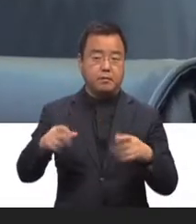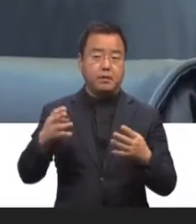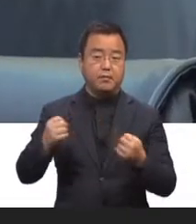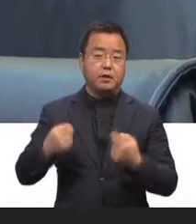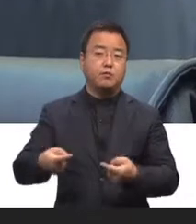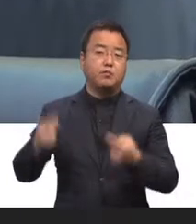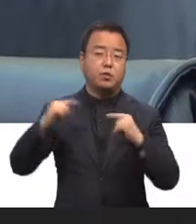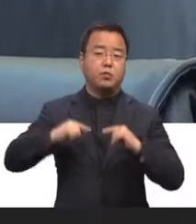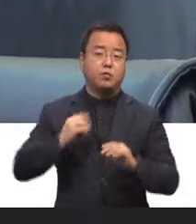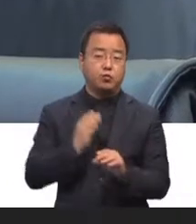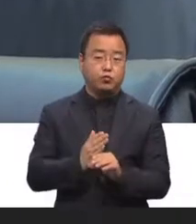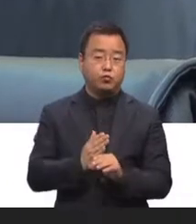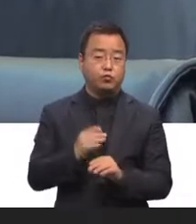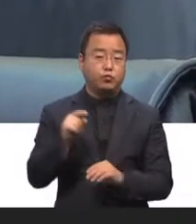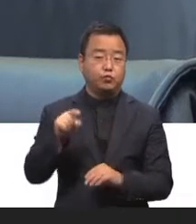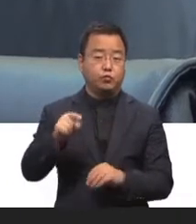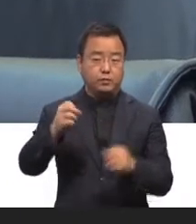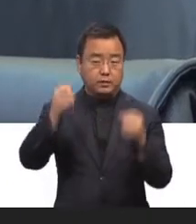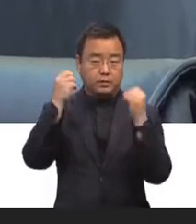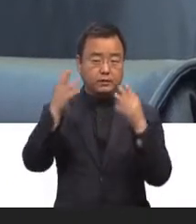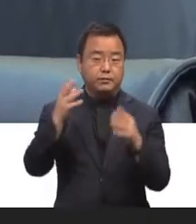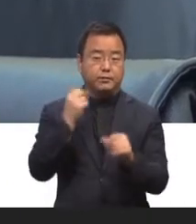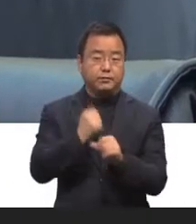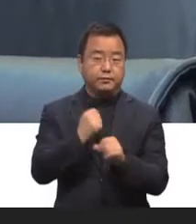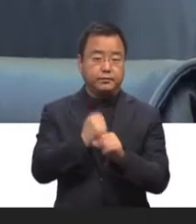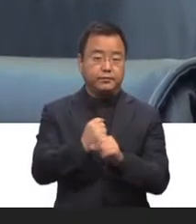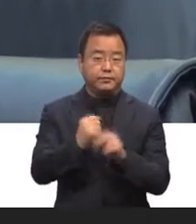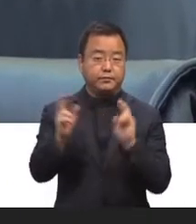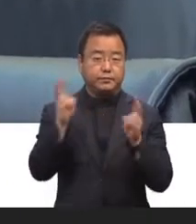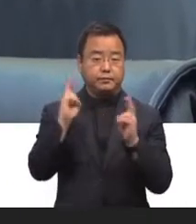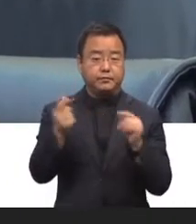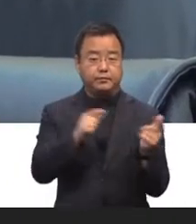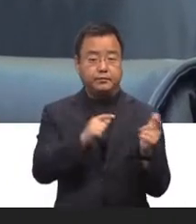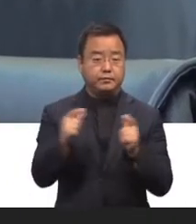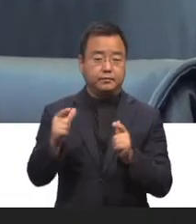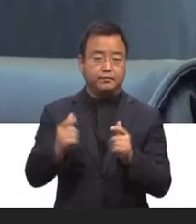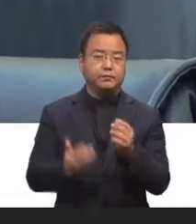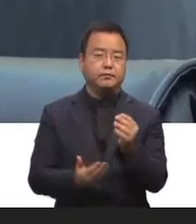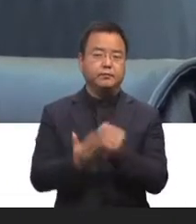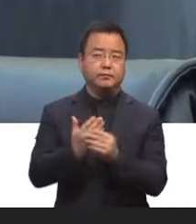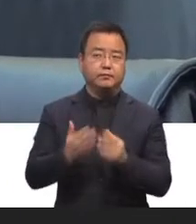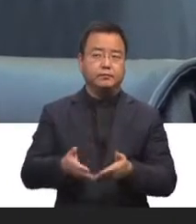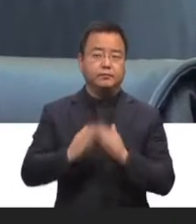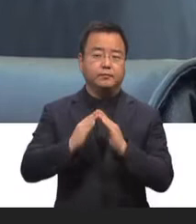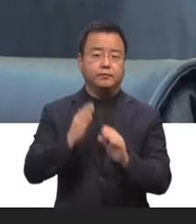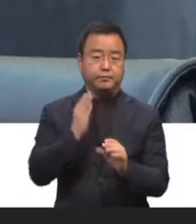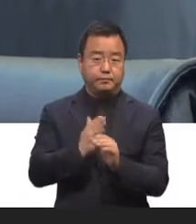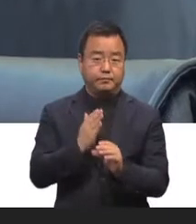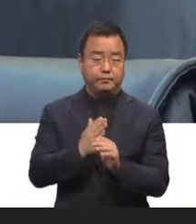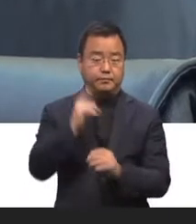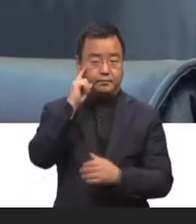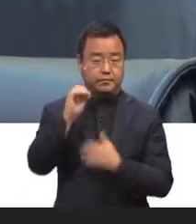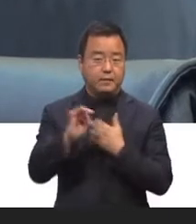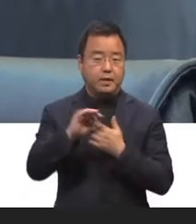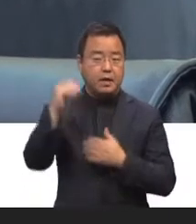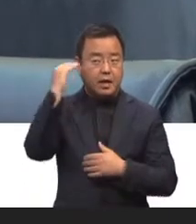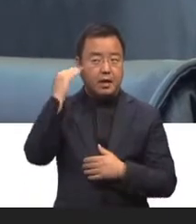들어오고 그리고 새로 만들어진 기업들도 많이 생겨서 만약에 제가 한국